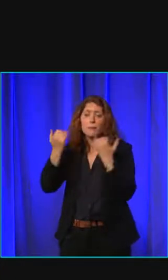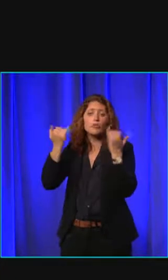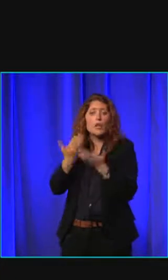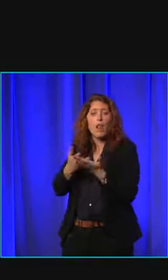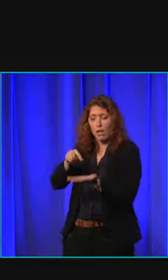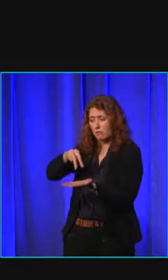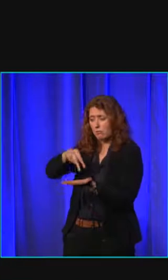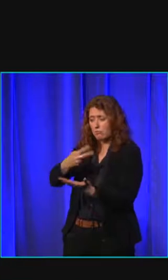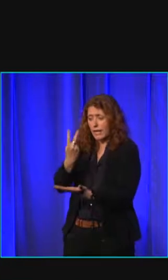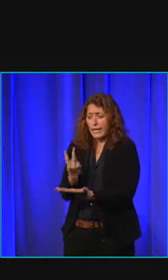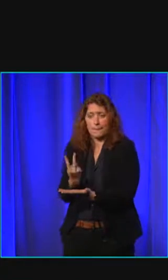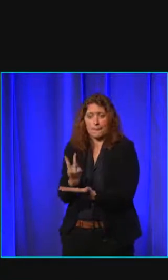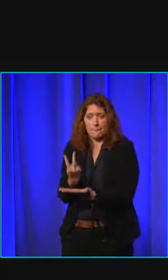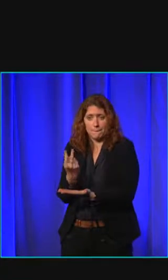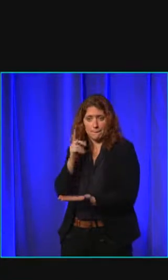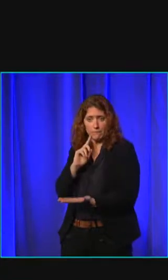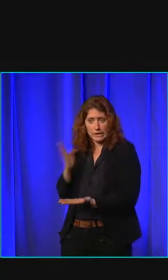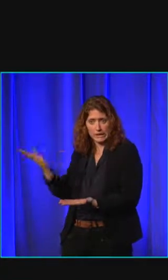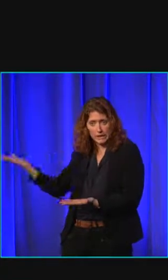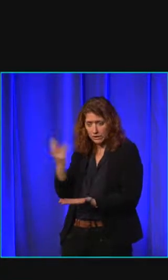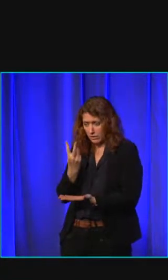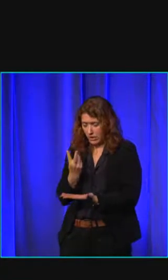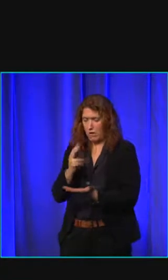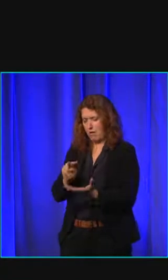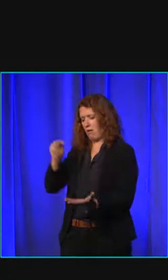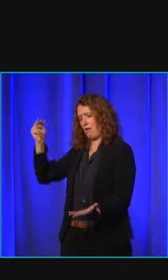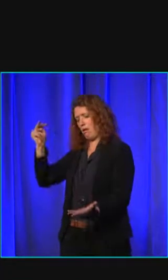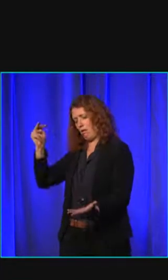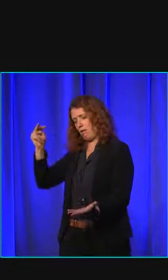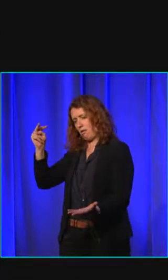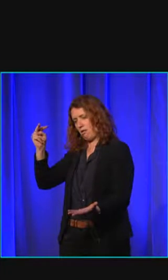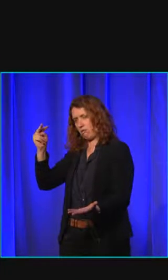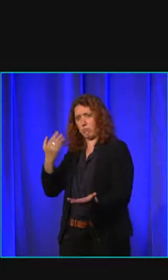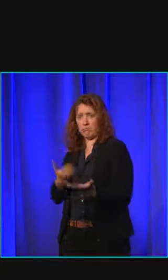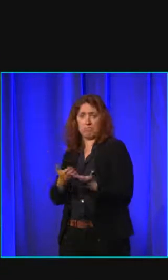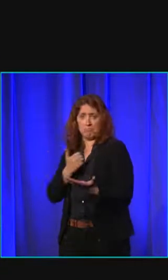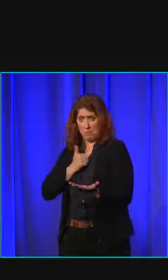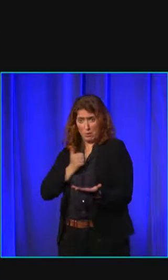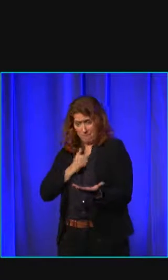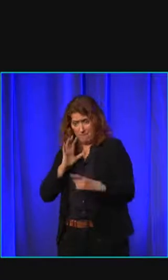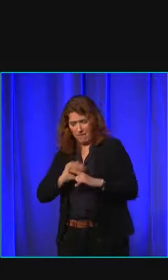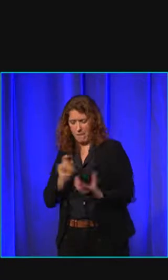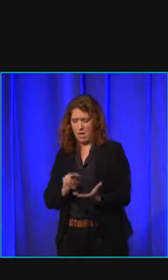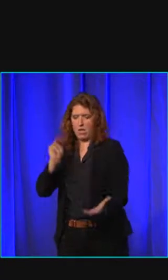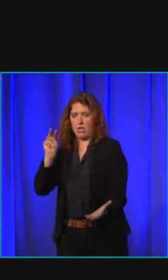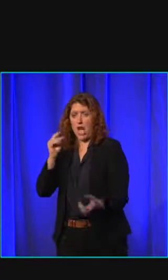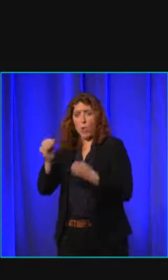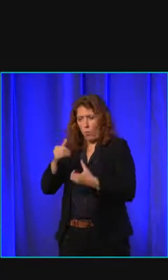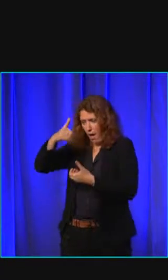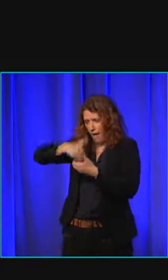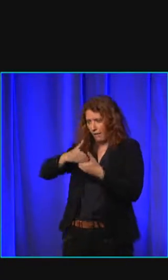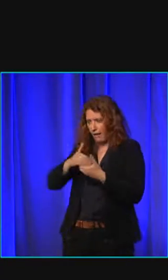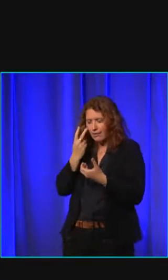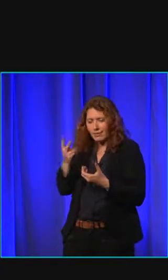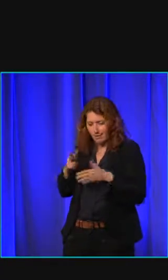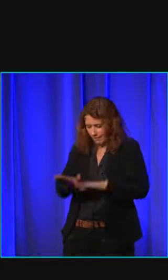équilibre. Elle l'imagine selon une perspective externe, spectatrice de sa performance, ou sur une perspective interne. Et c'est le même